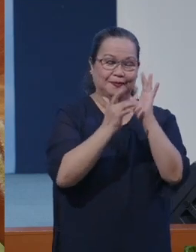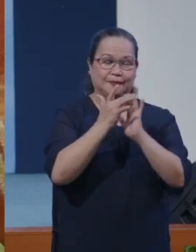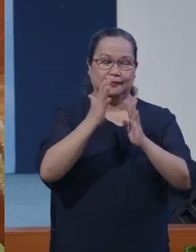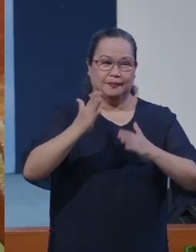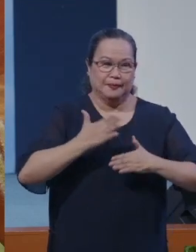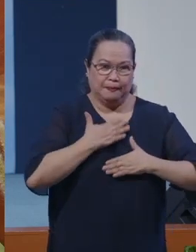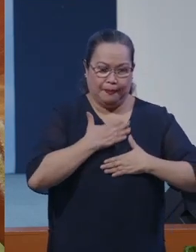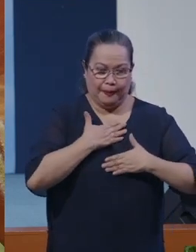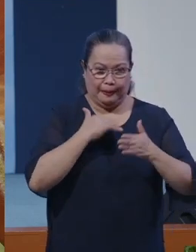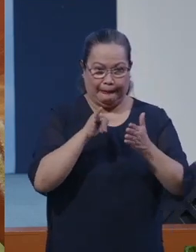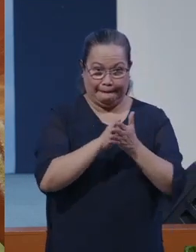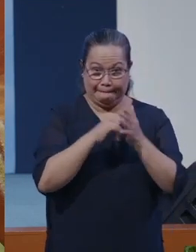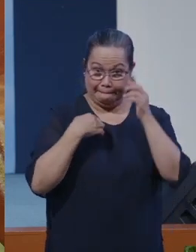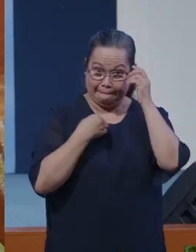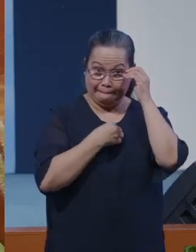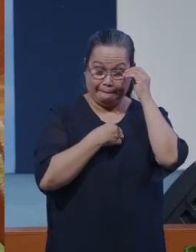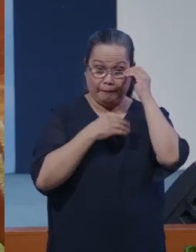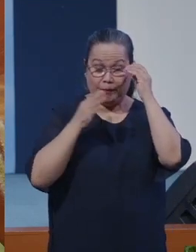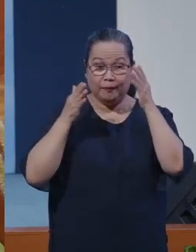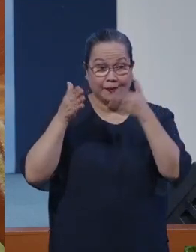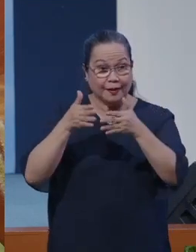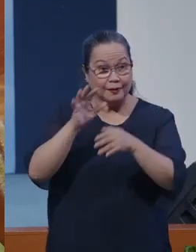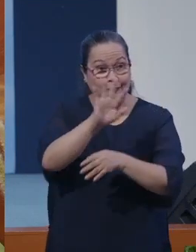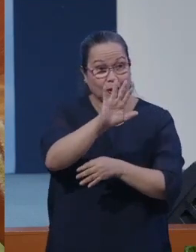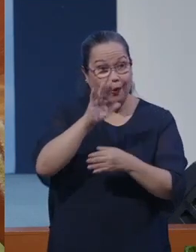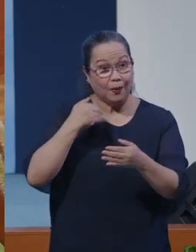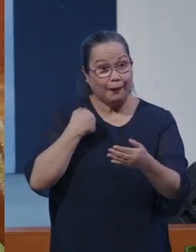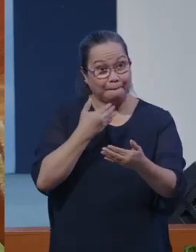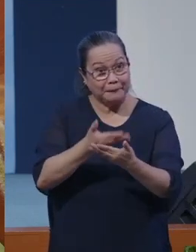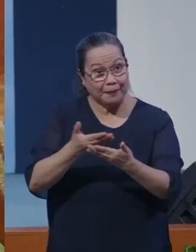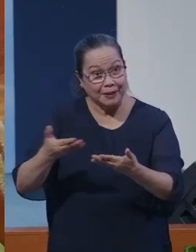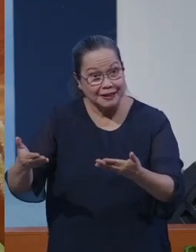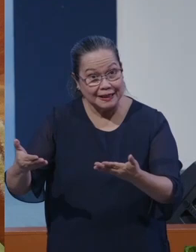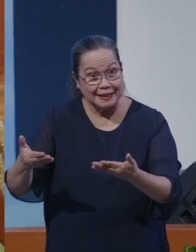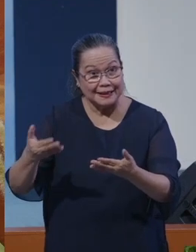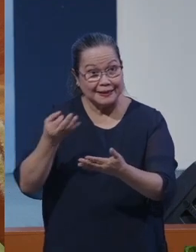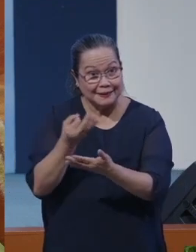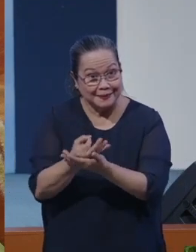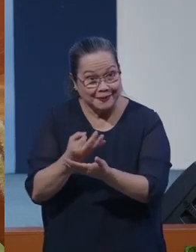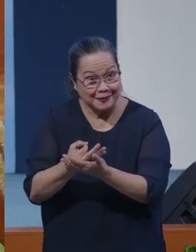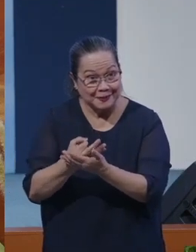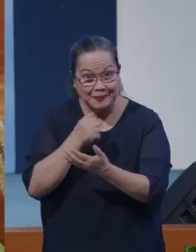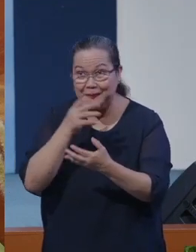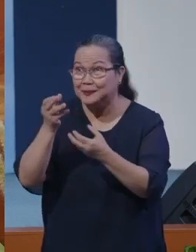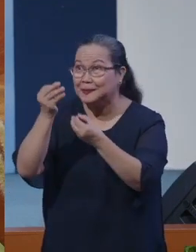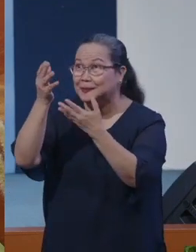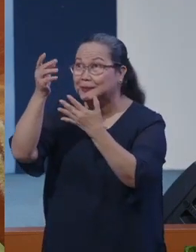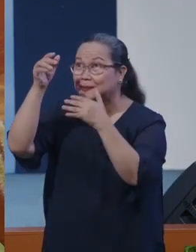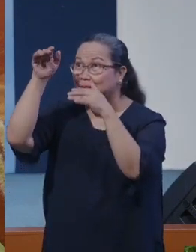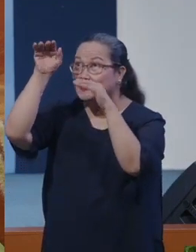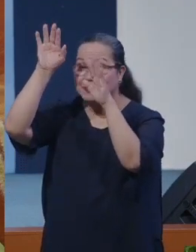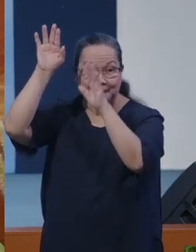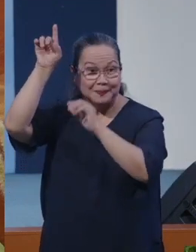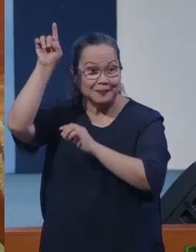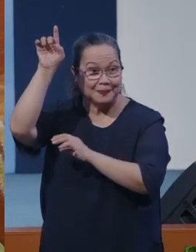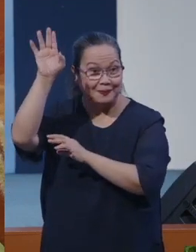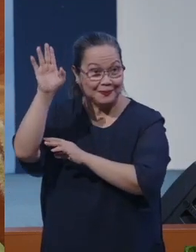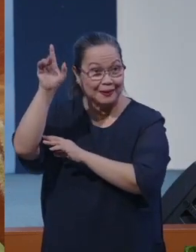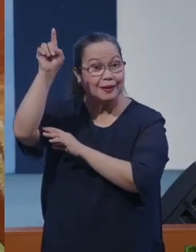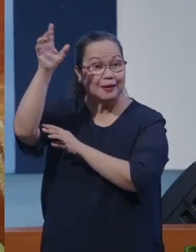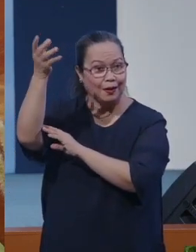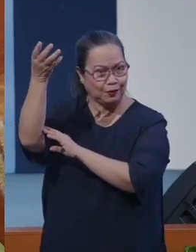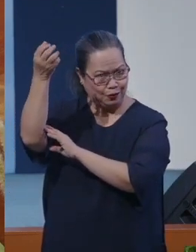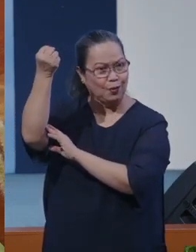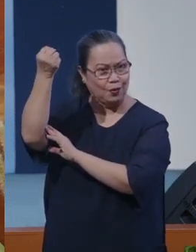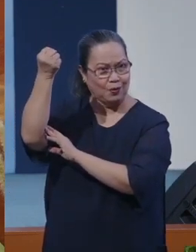Ang ating attitude sa ating mga pag-aari, kung hindi natin isinusuko ito at kinikilala na Siya ang may-ari